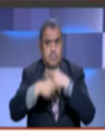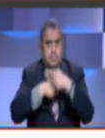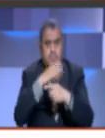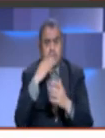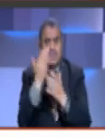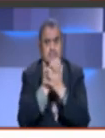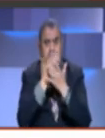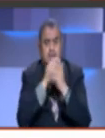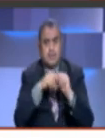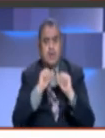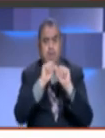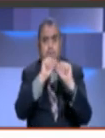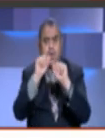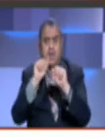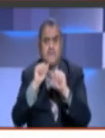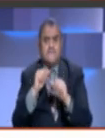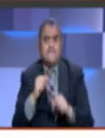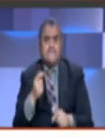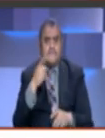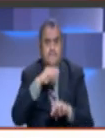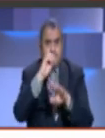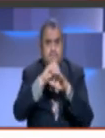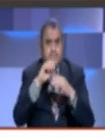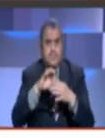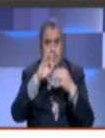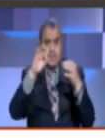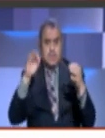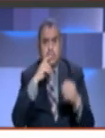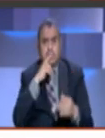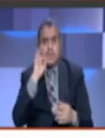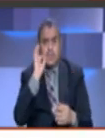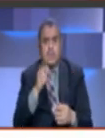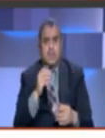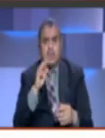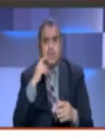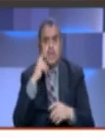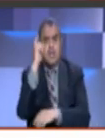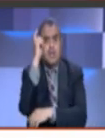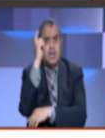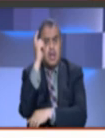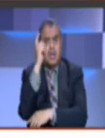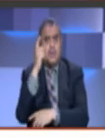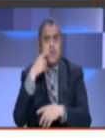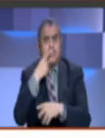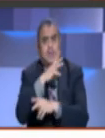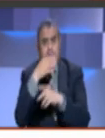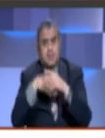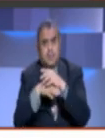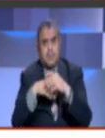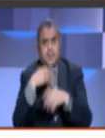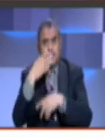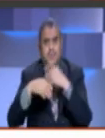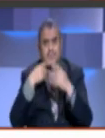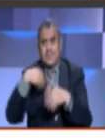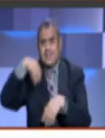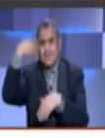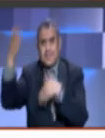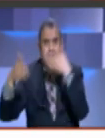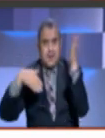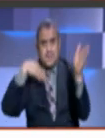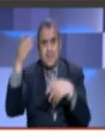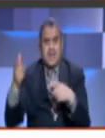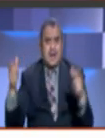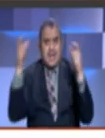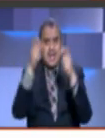ذلك. وبالتالي لا يصح ان احنا نغلق الجوامع والمساجد ثم يظهر تجمعات